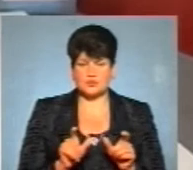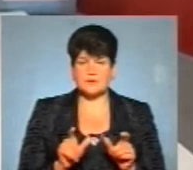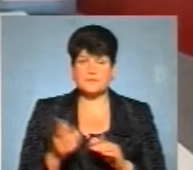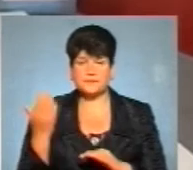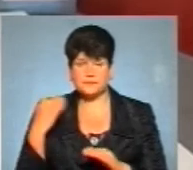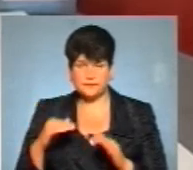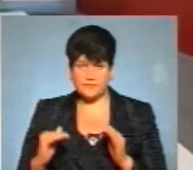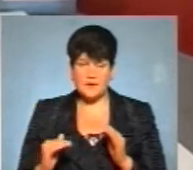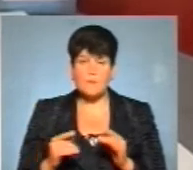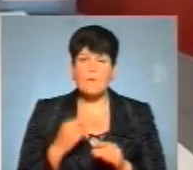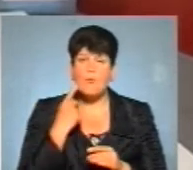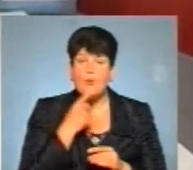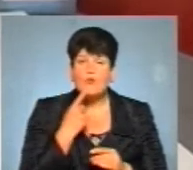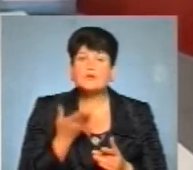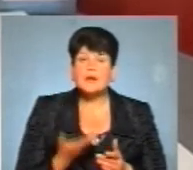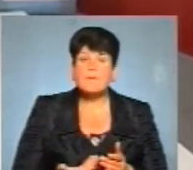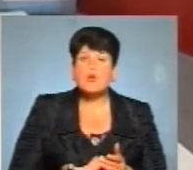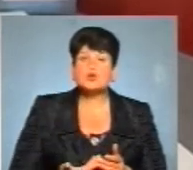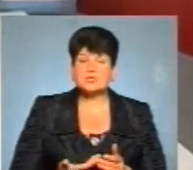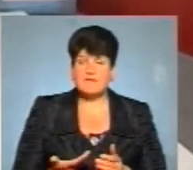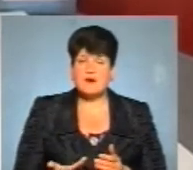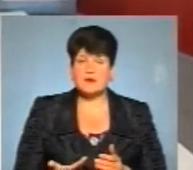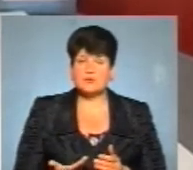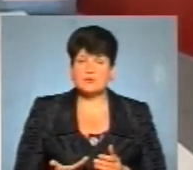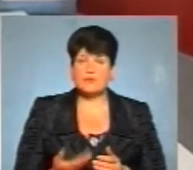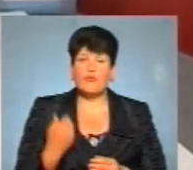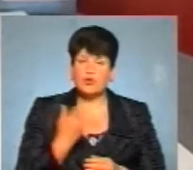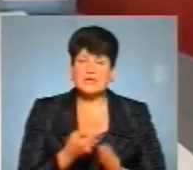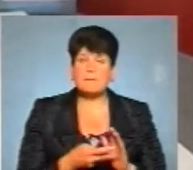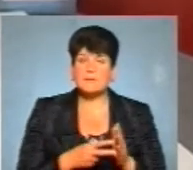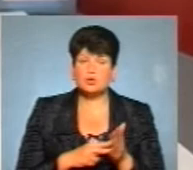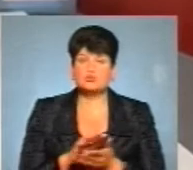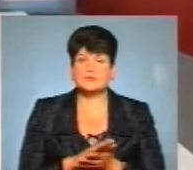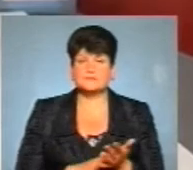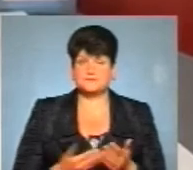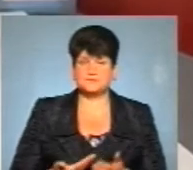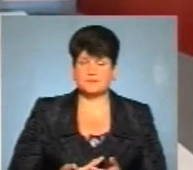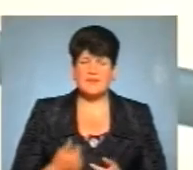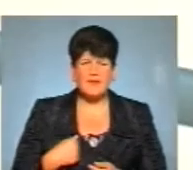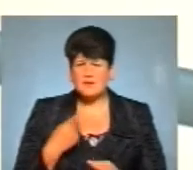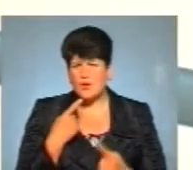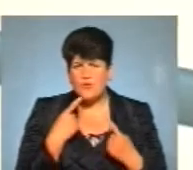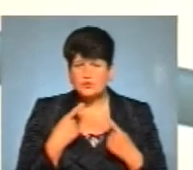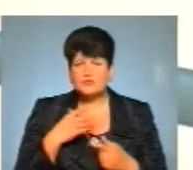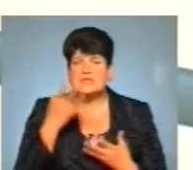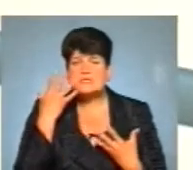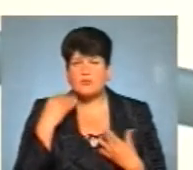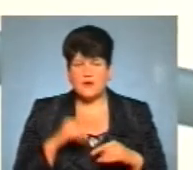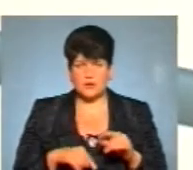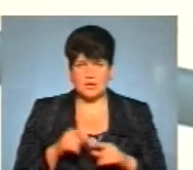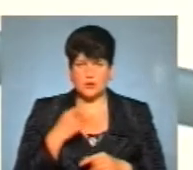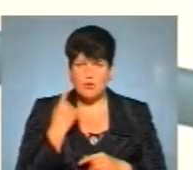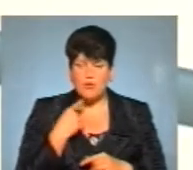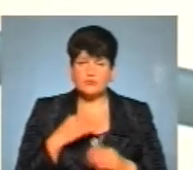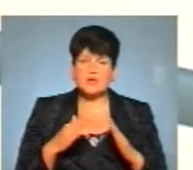ланки тою мовою, де проживають, власне, вони планують далі проживати. Я не кажу, що вони забувають рідну мову, так, вони